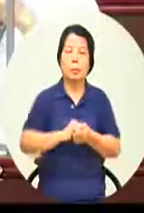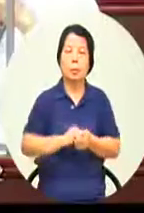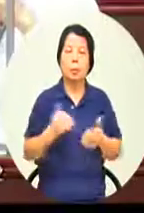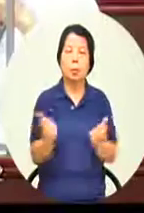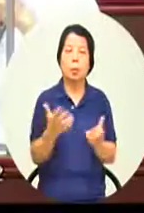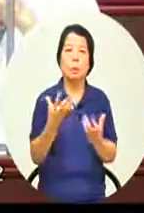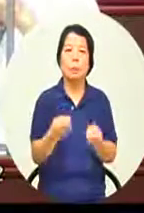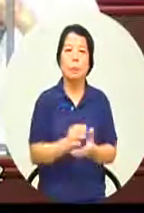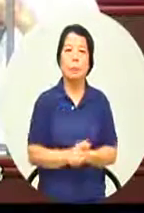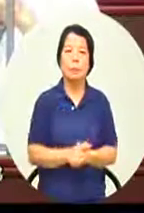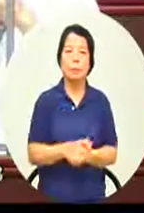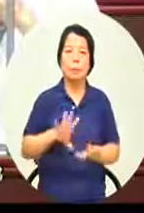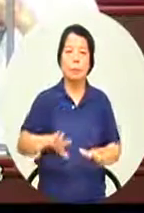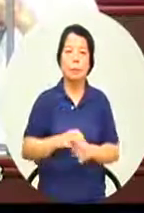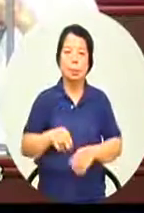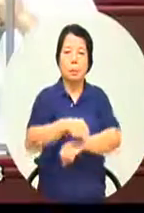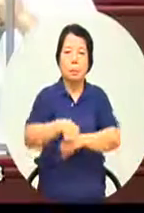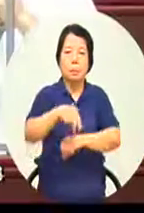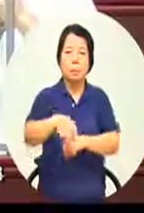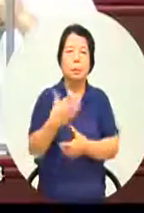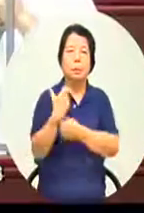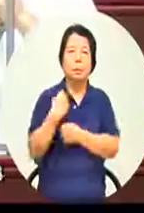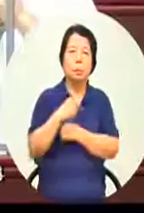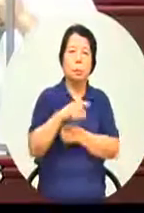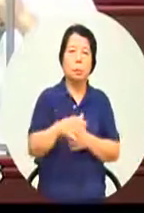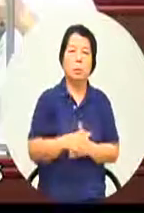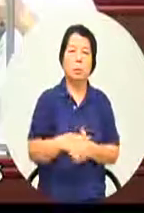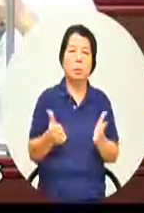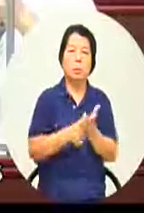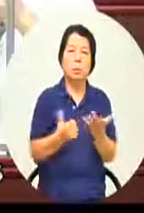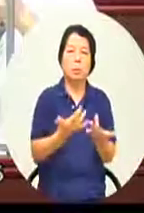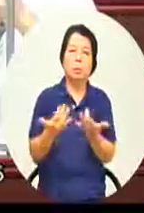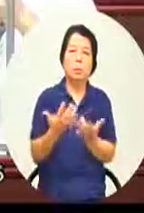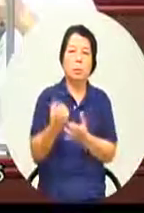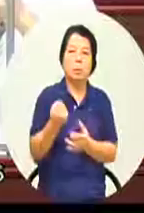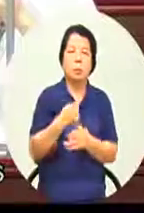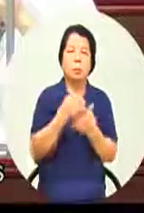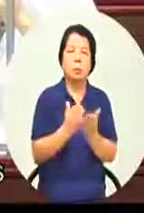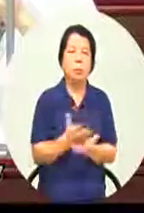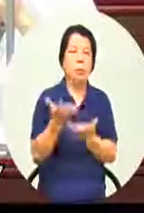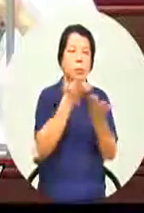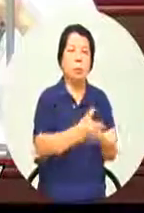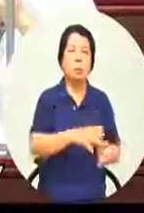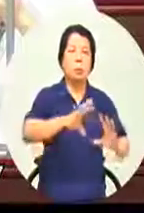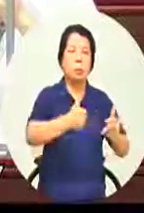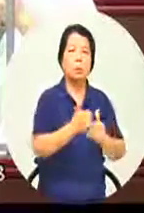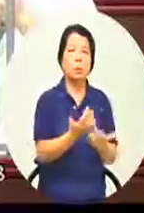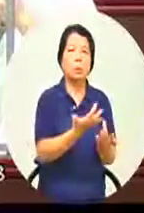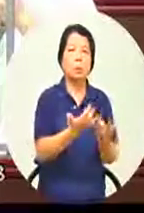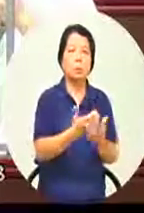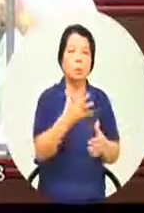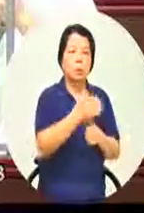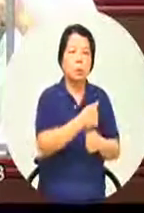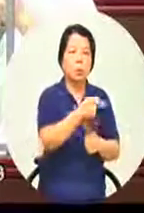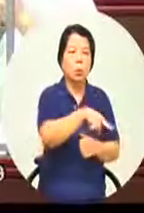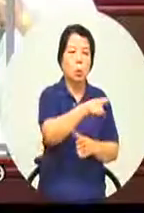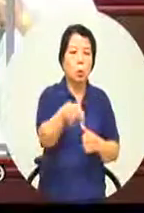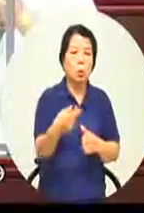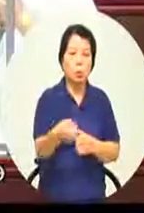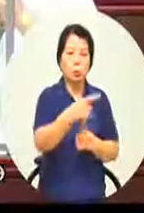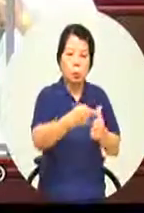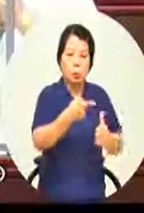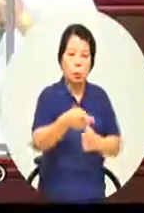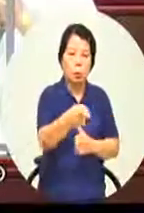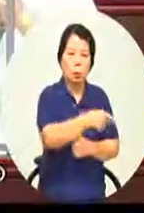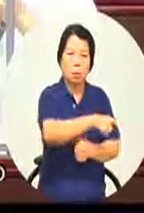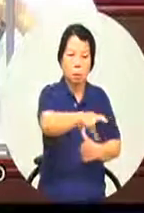程上就是说，他现在军备局要把产权移交给这个国产署， 所以这个动作一定要做完，我们才有办法 去